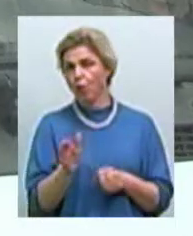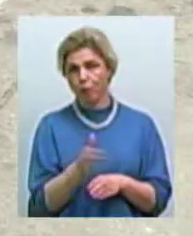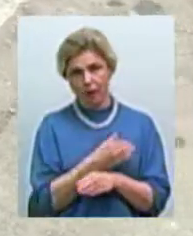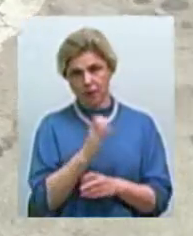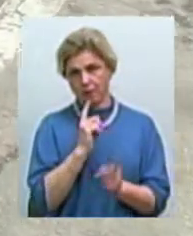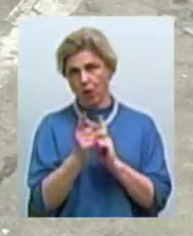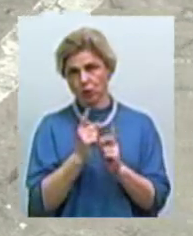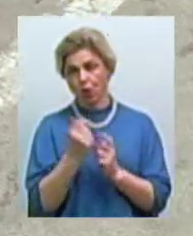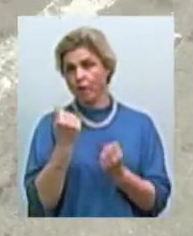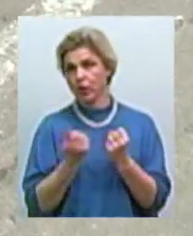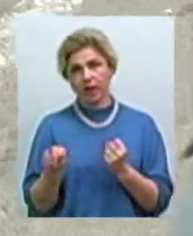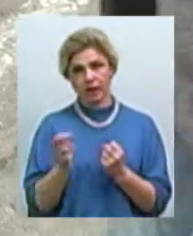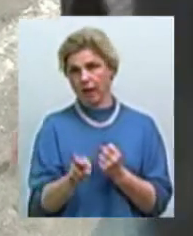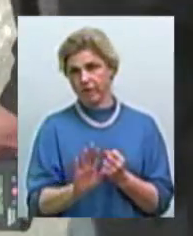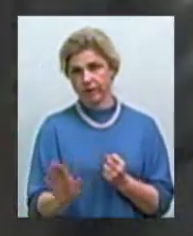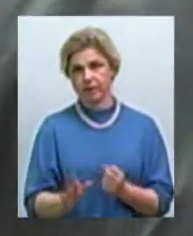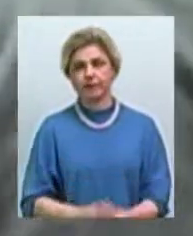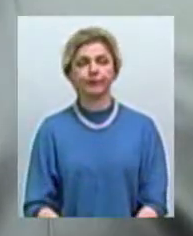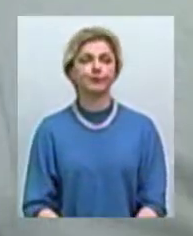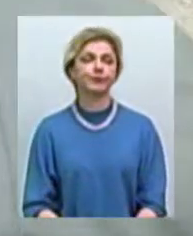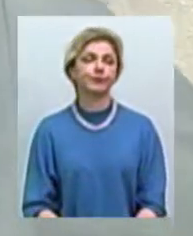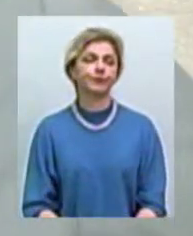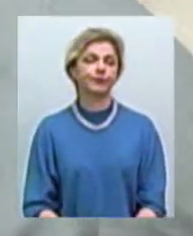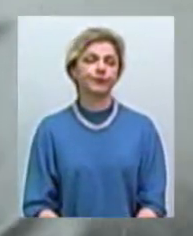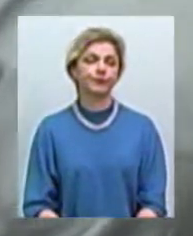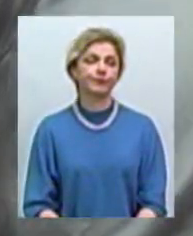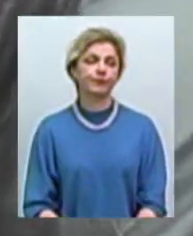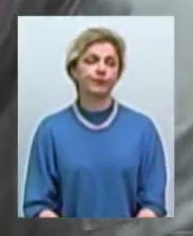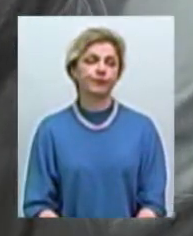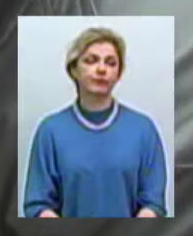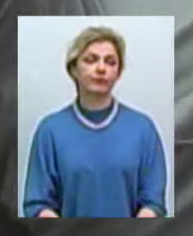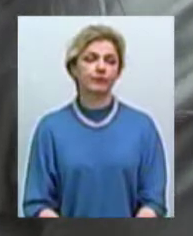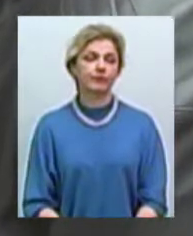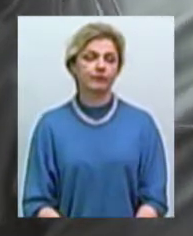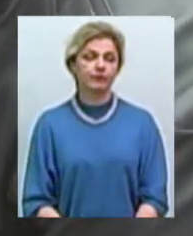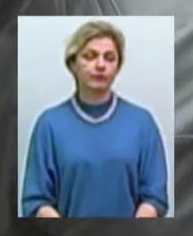маршруту. Водій не з'явився. Вони посидять.